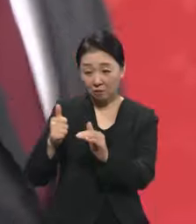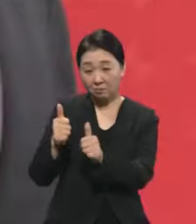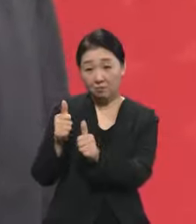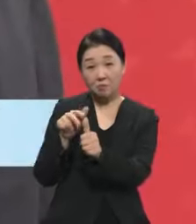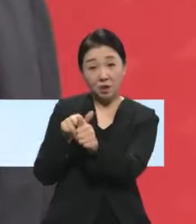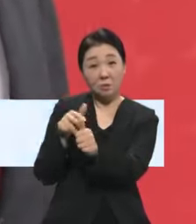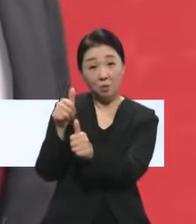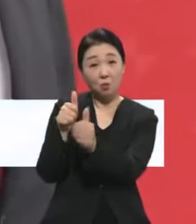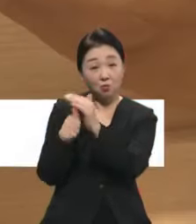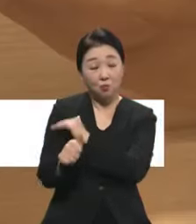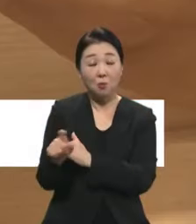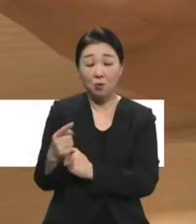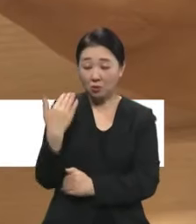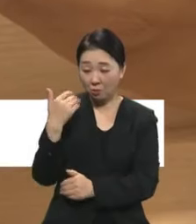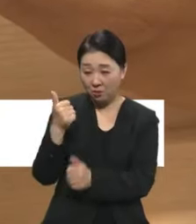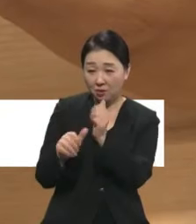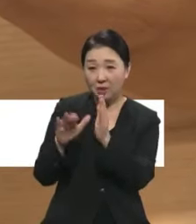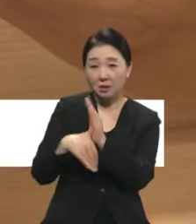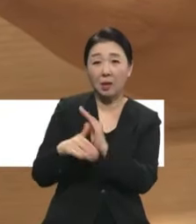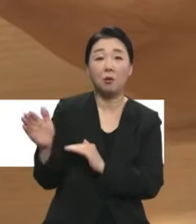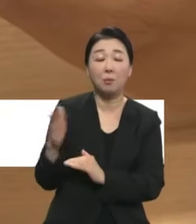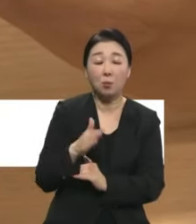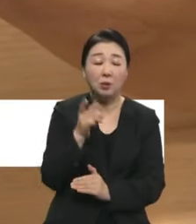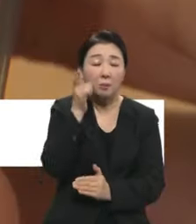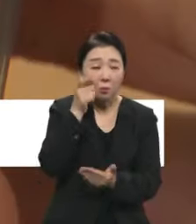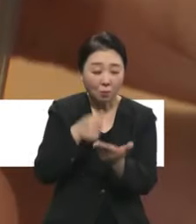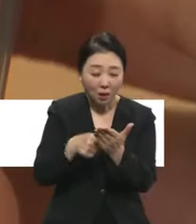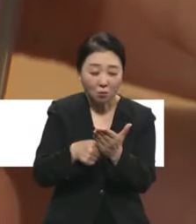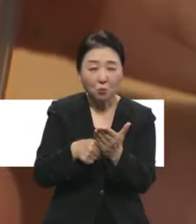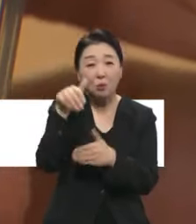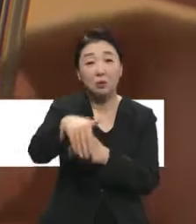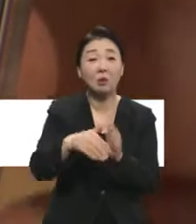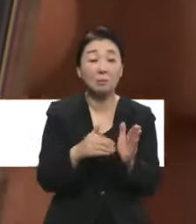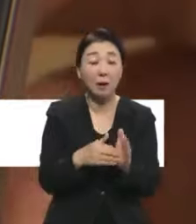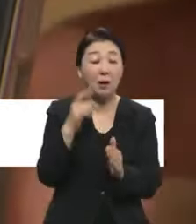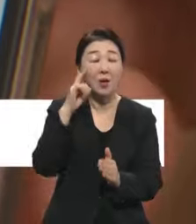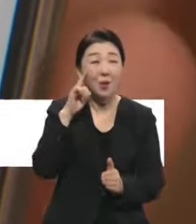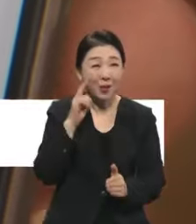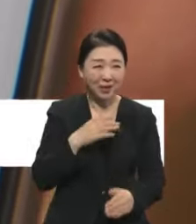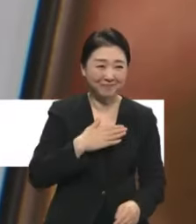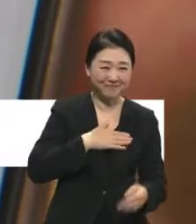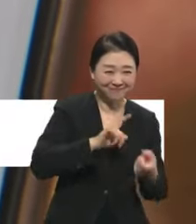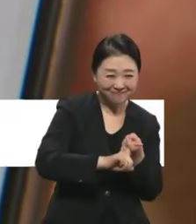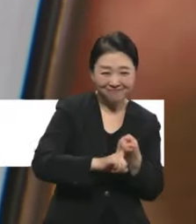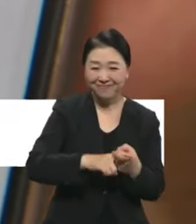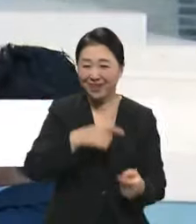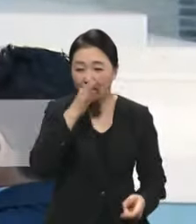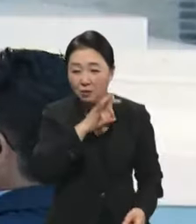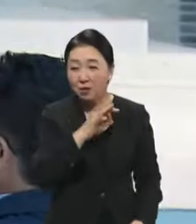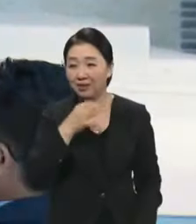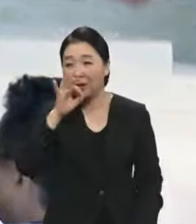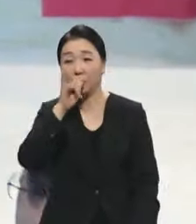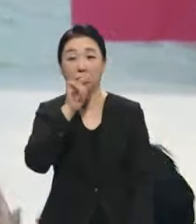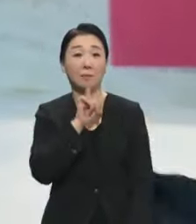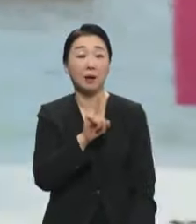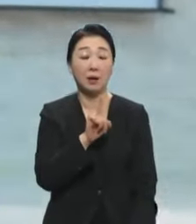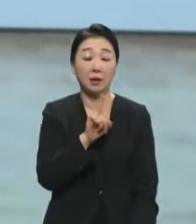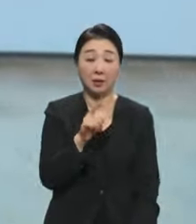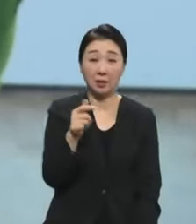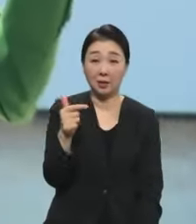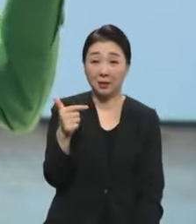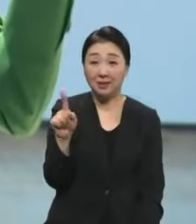지난해 전당대회보다 저조한 당원 모바일 투표율을 놓고 저마다 유리한 해석을 내놨습니다. 나경원, 원희룡